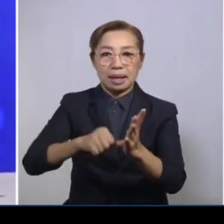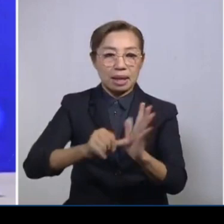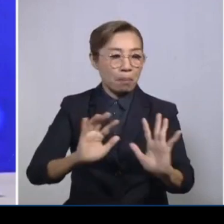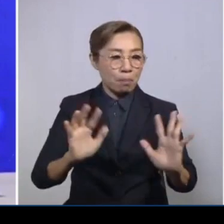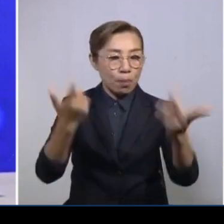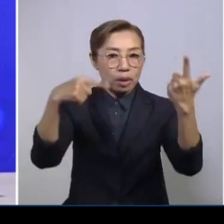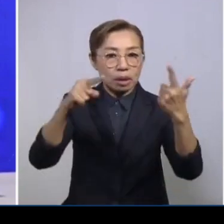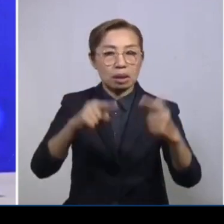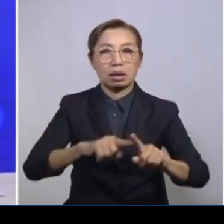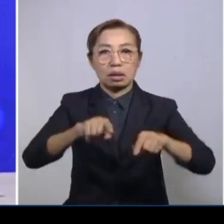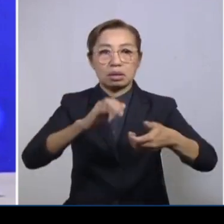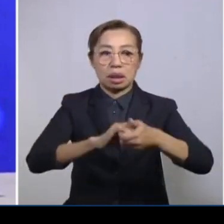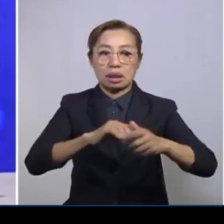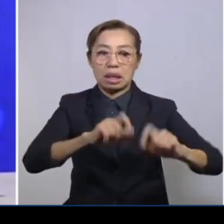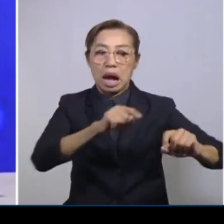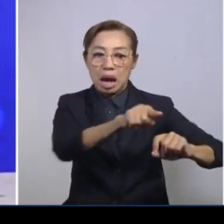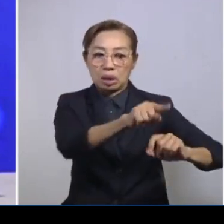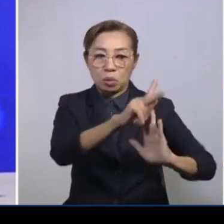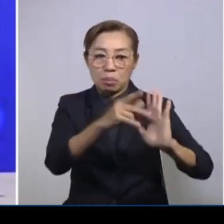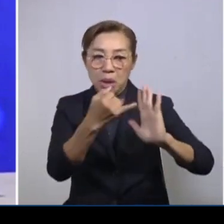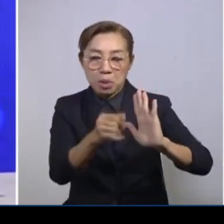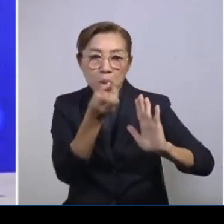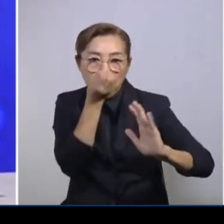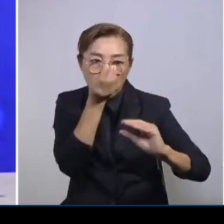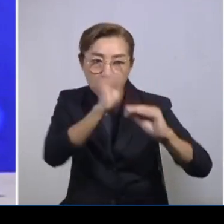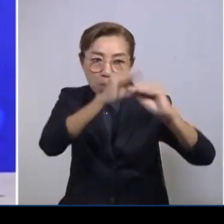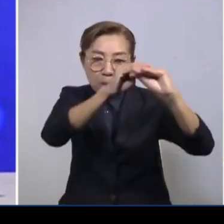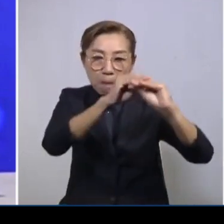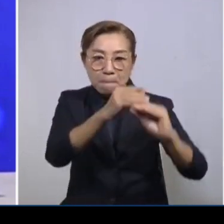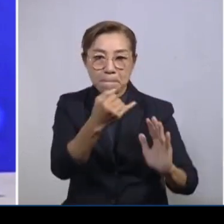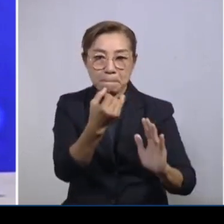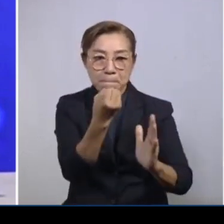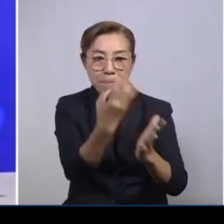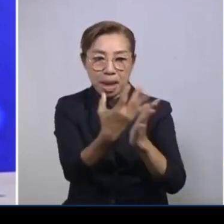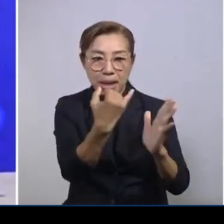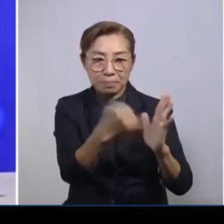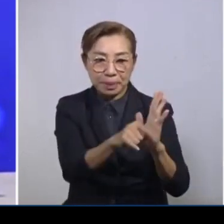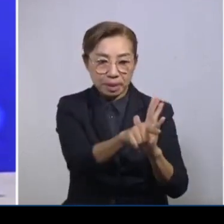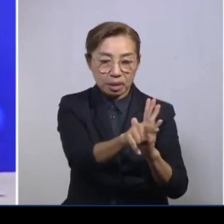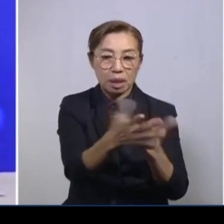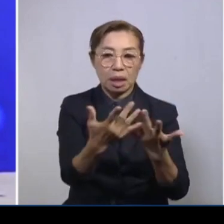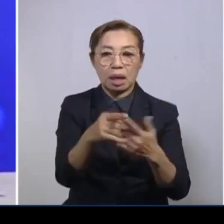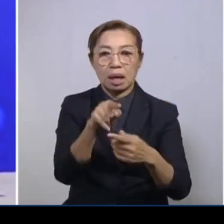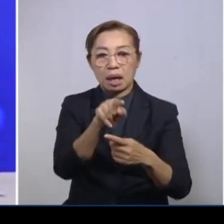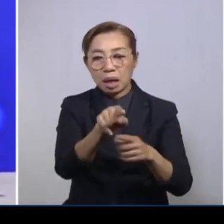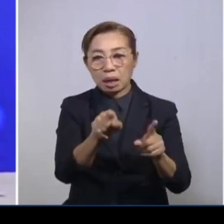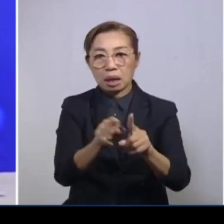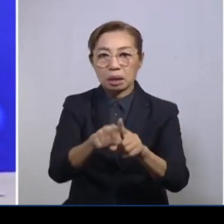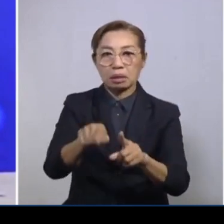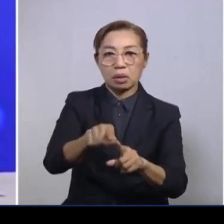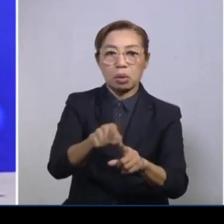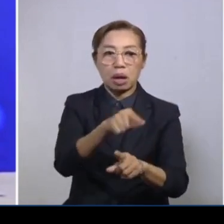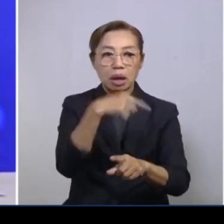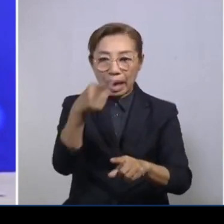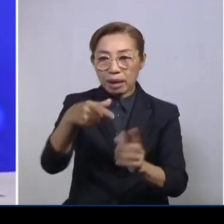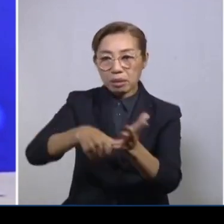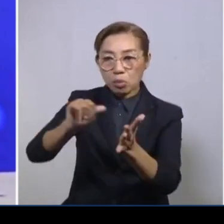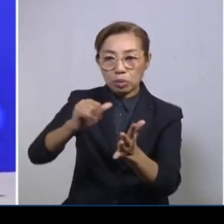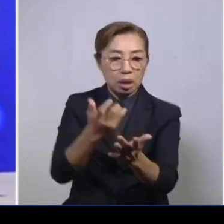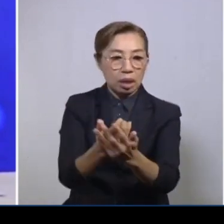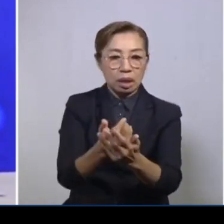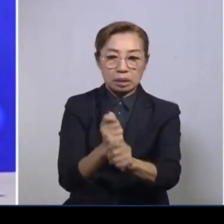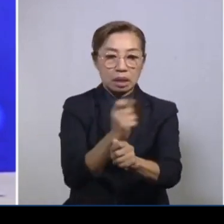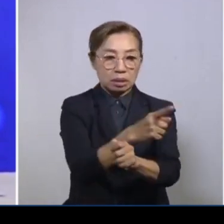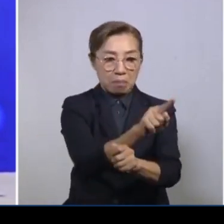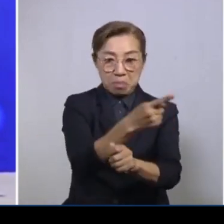ไม่เป็นธรรมไปตามกฎหมายมีดอกเบี้ยที่ไม่เป็นธรรมและกระบวนการทวงหนี้ที่ใช้ความรุนแรงต้องจั